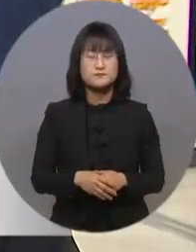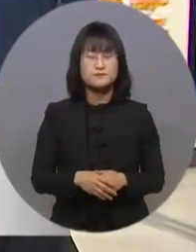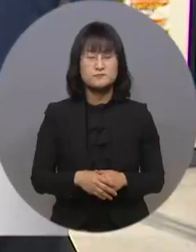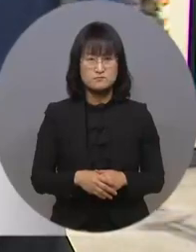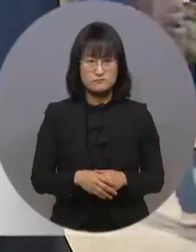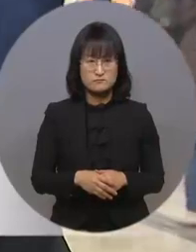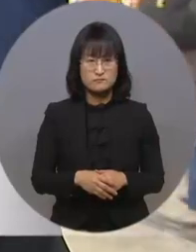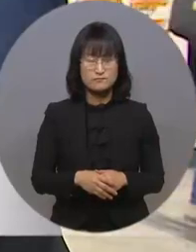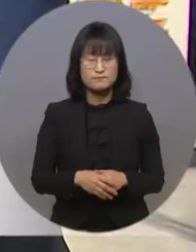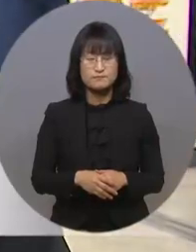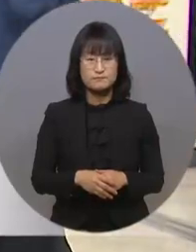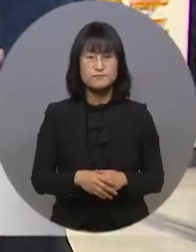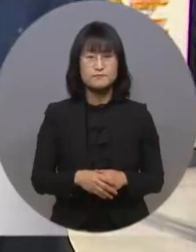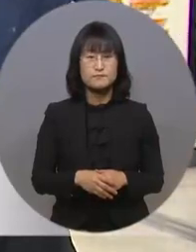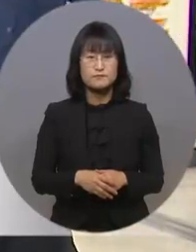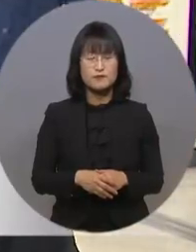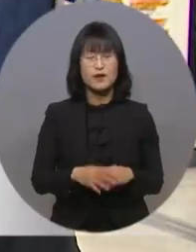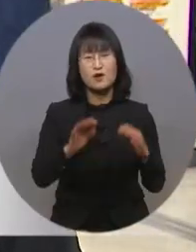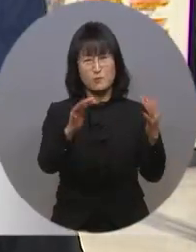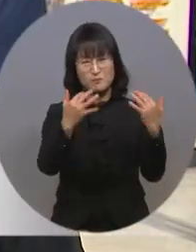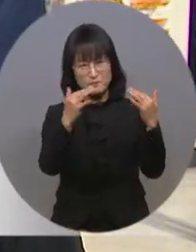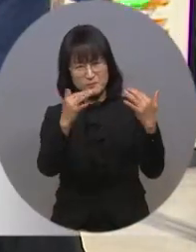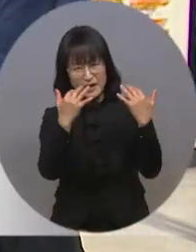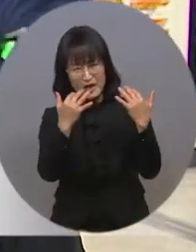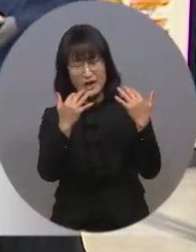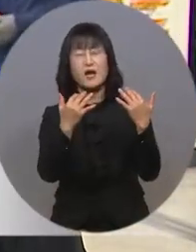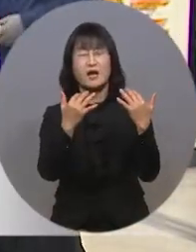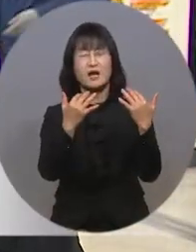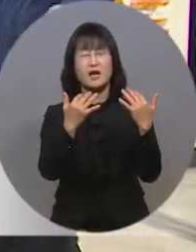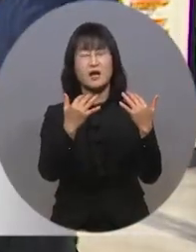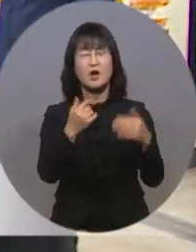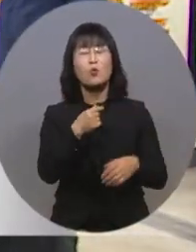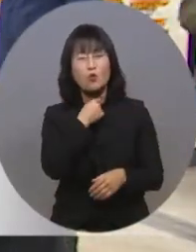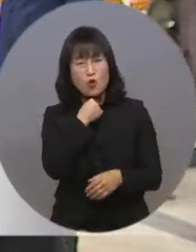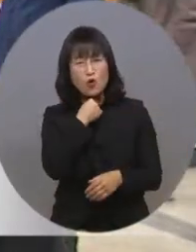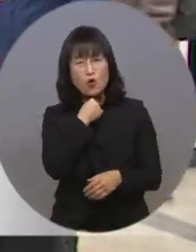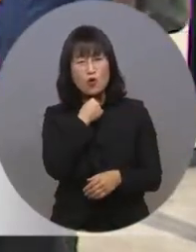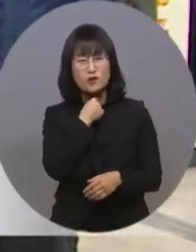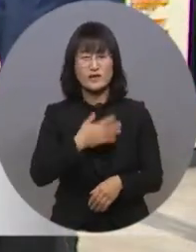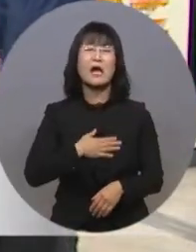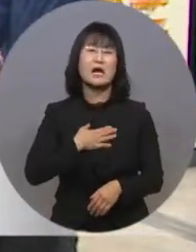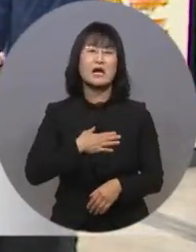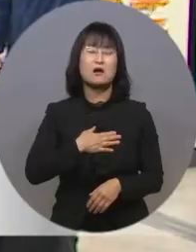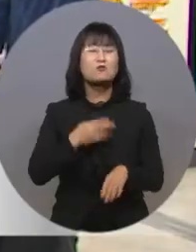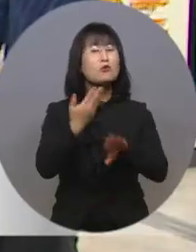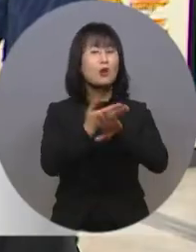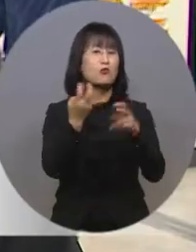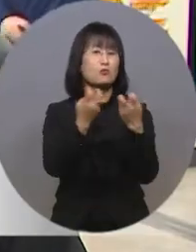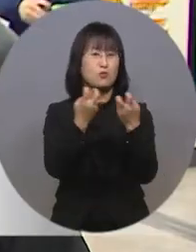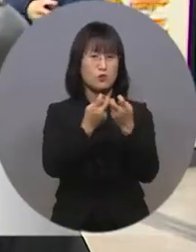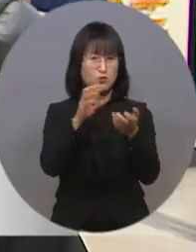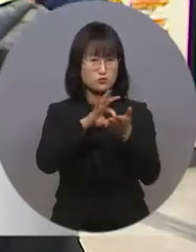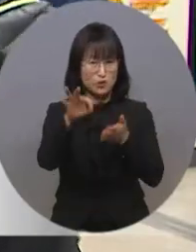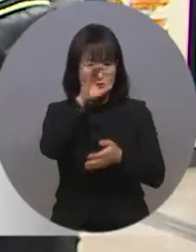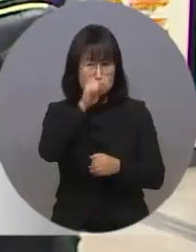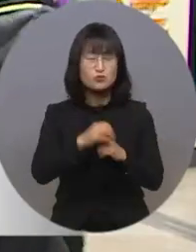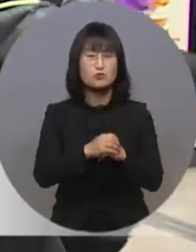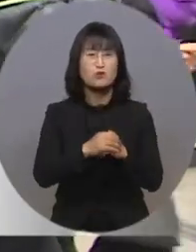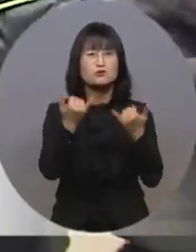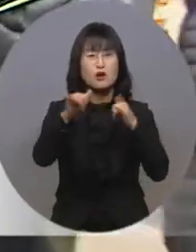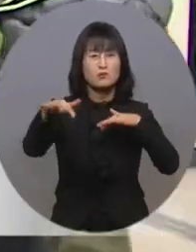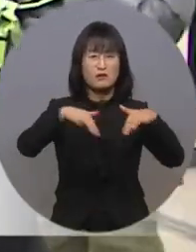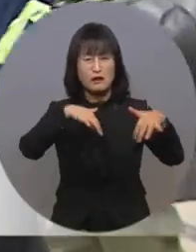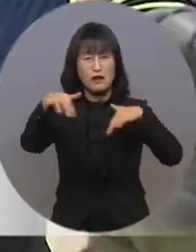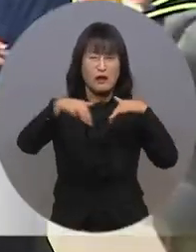많이 알아봐주고 했으면 하는 마음에서 하시는 거면 다른 방법도 있을 텐데 조금 이렇게 사람들